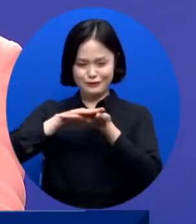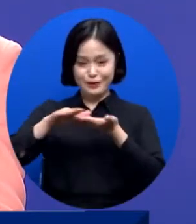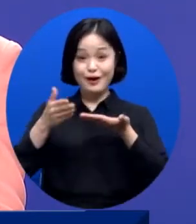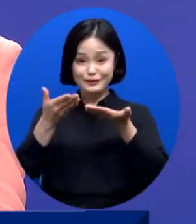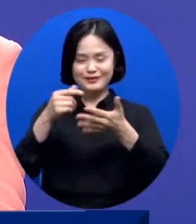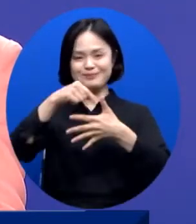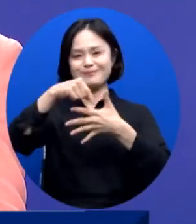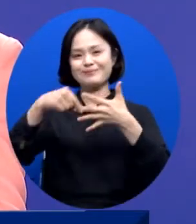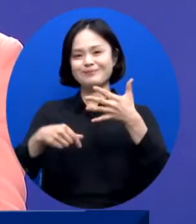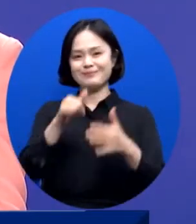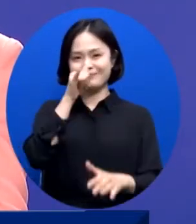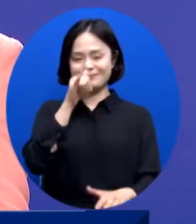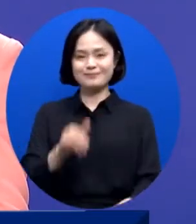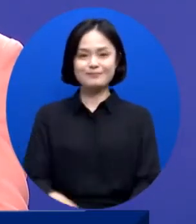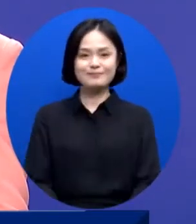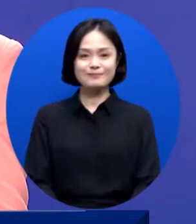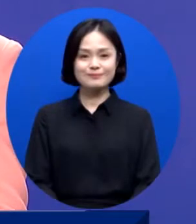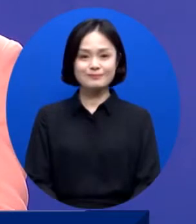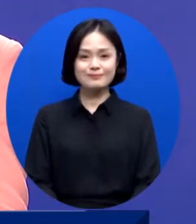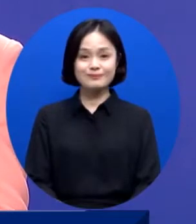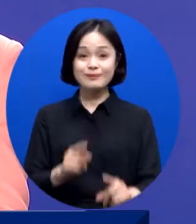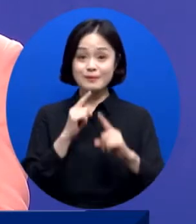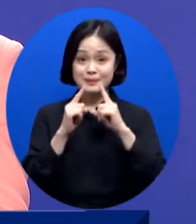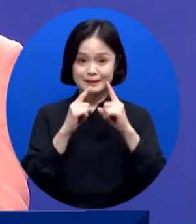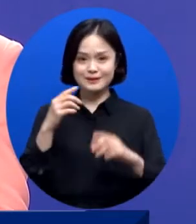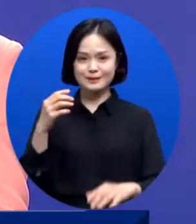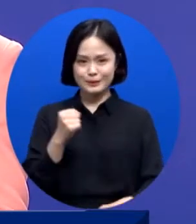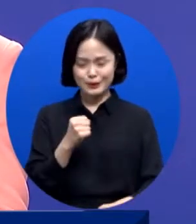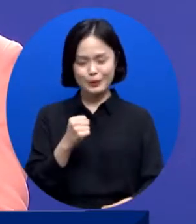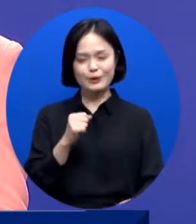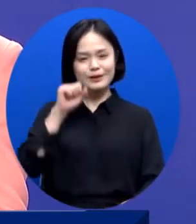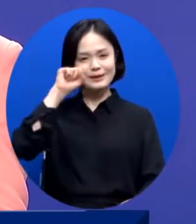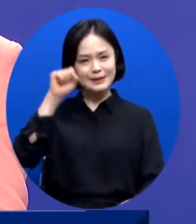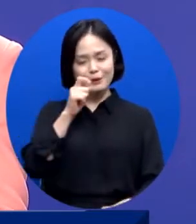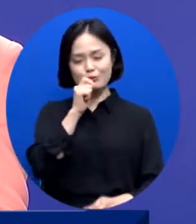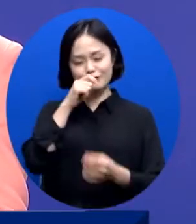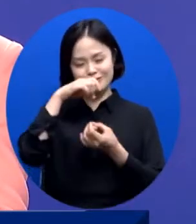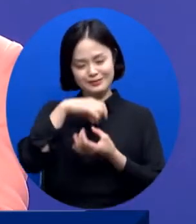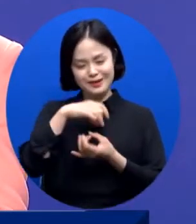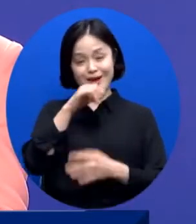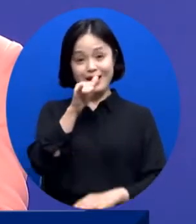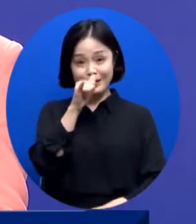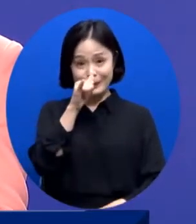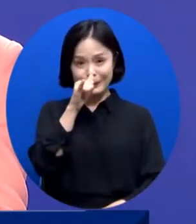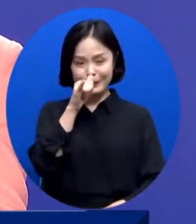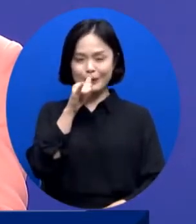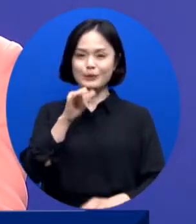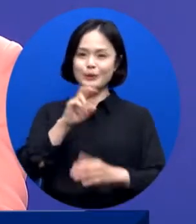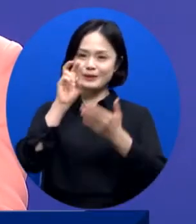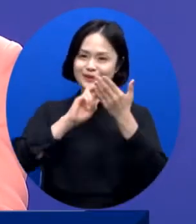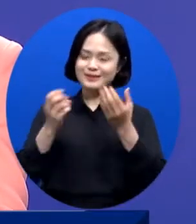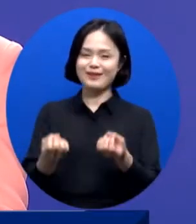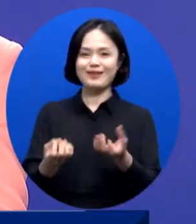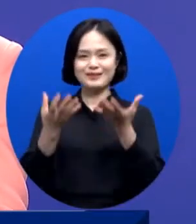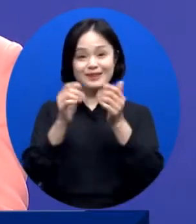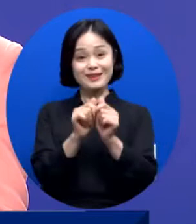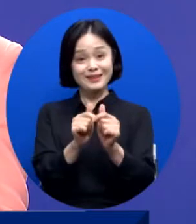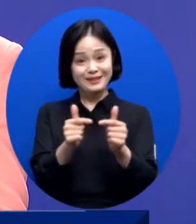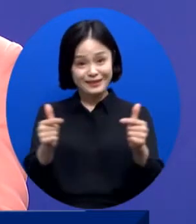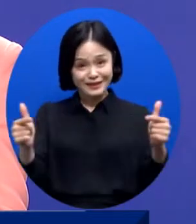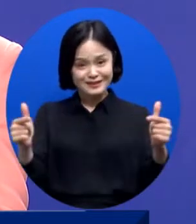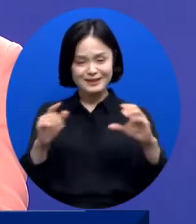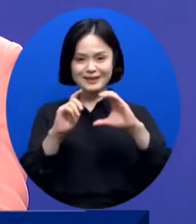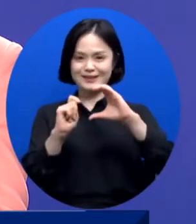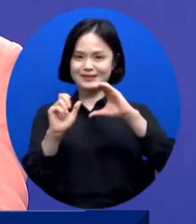프로그램들을 준비하고 있는데요. 말씀으로 하루를 시작하는 새벽 묵상부터 한밤의 찬양 예배까지 올 여름